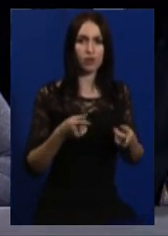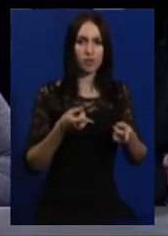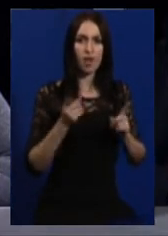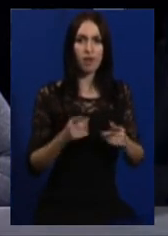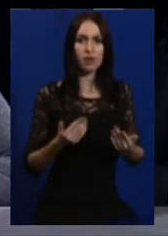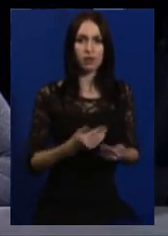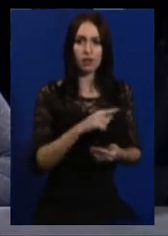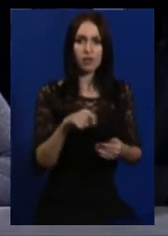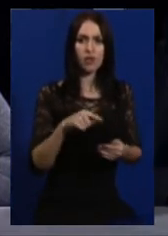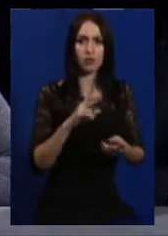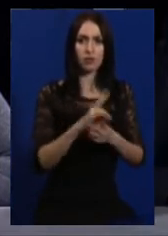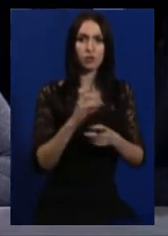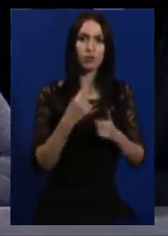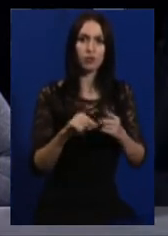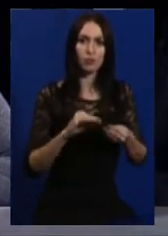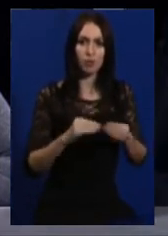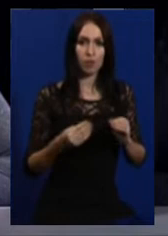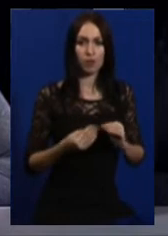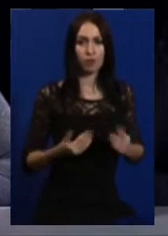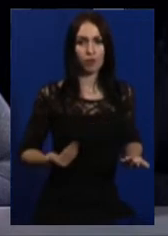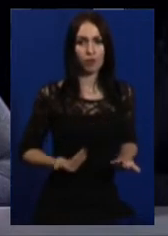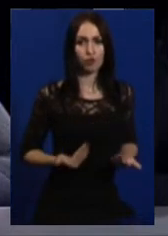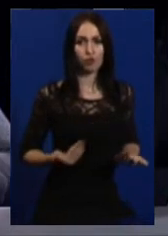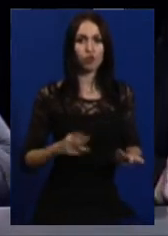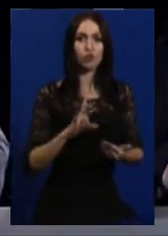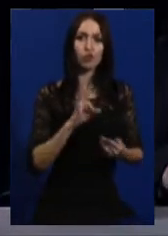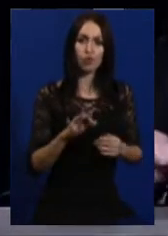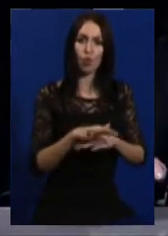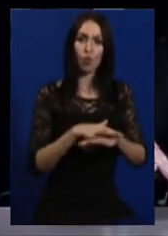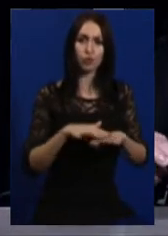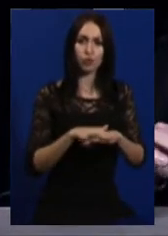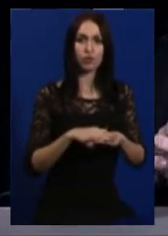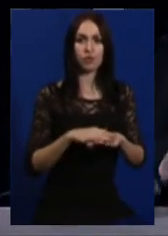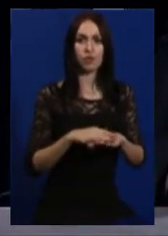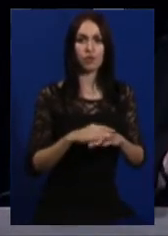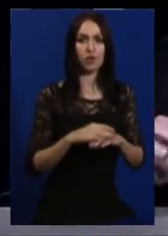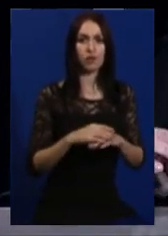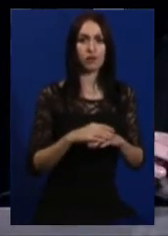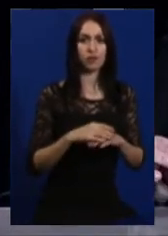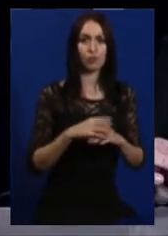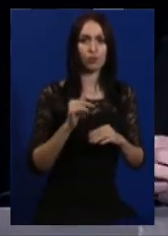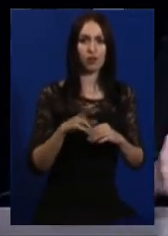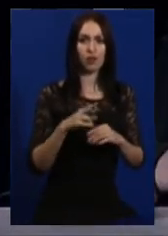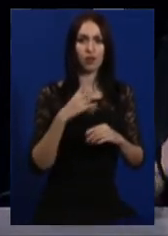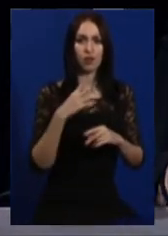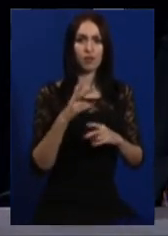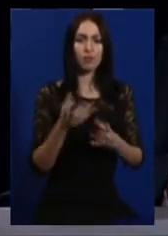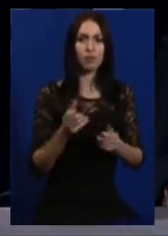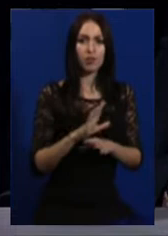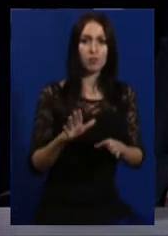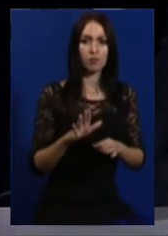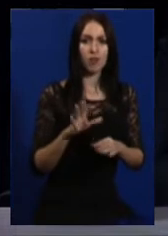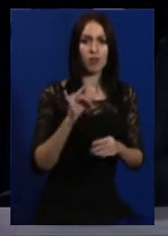сталкиваются с другими проблемами в жизни но общество навешивает те руки она дискриминирует другие